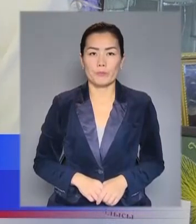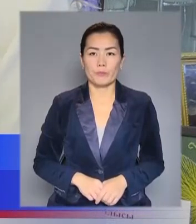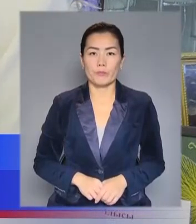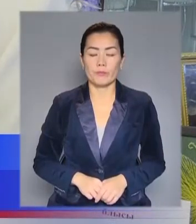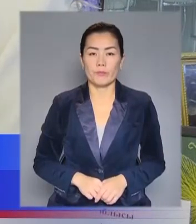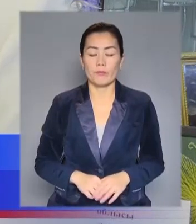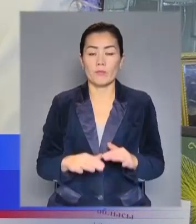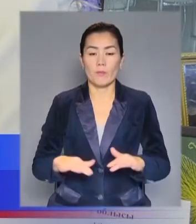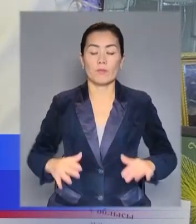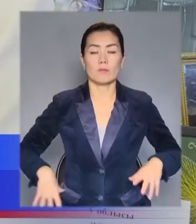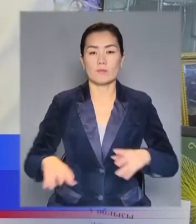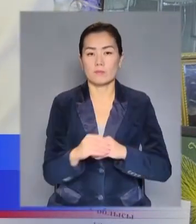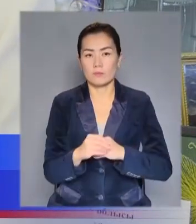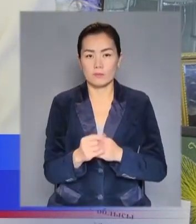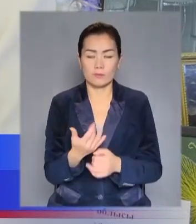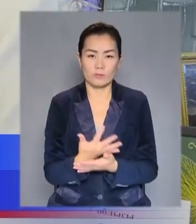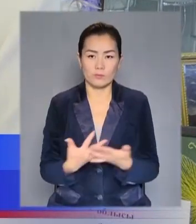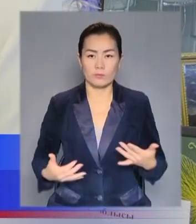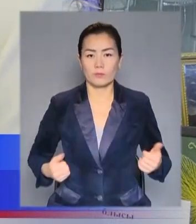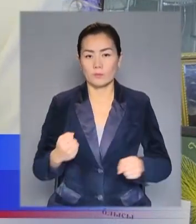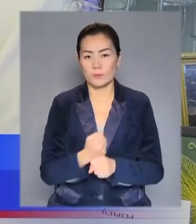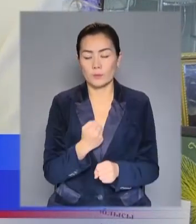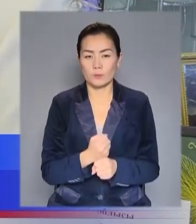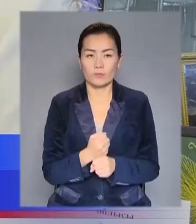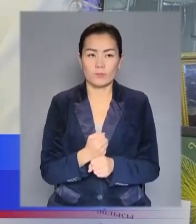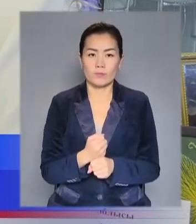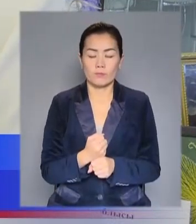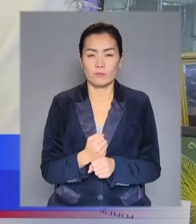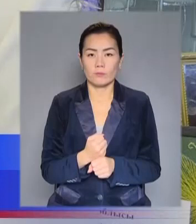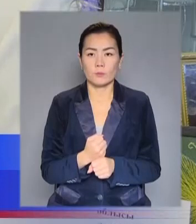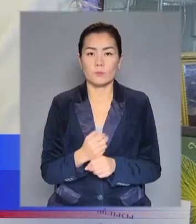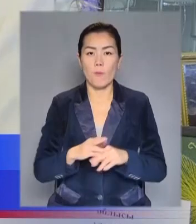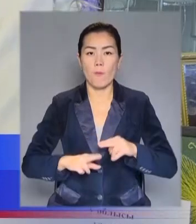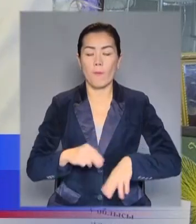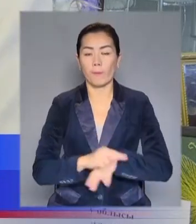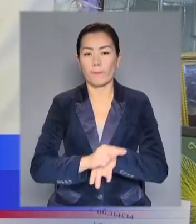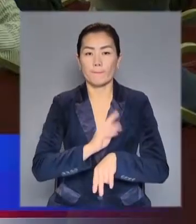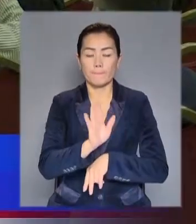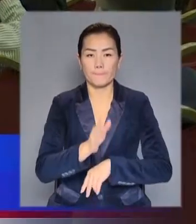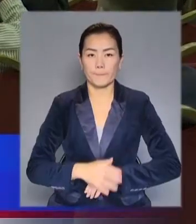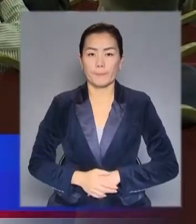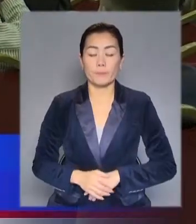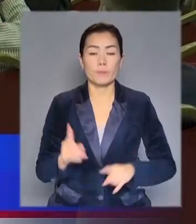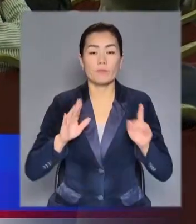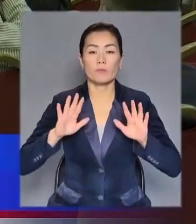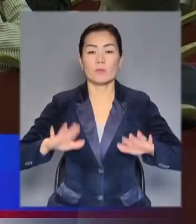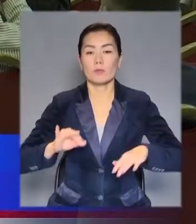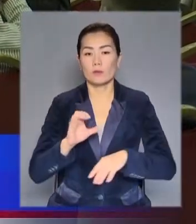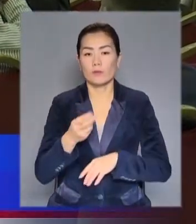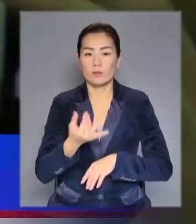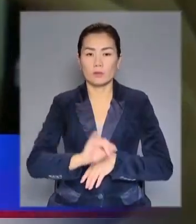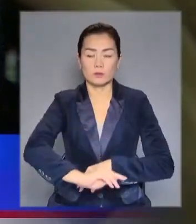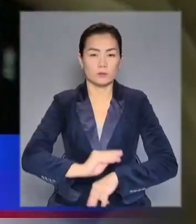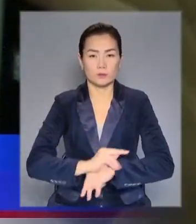арқылы біз оқушыларды әртүрлі мүсін жасауға, саздан жұмыс жасауға тәрбиелейміз. Форум барысында Исатай